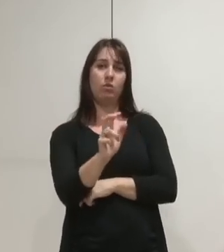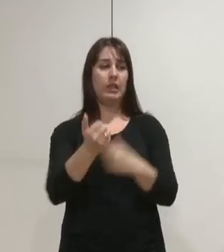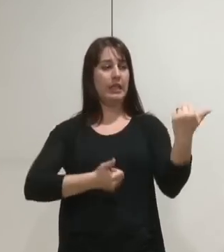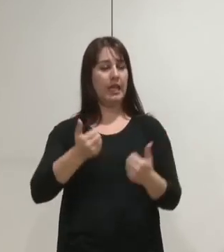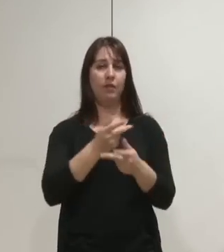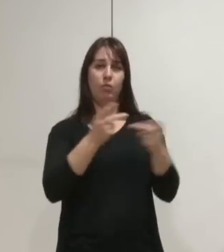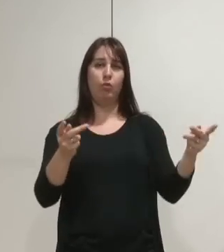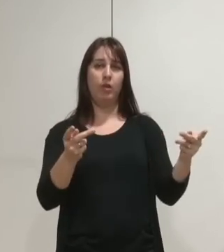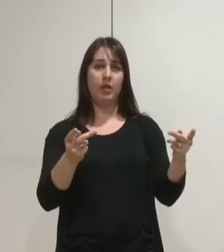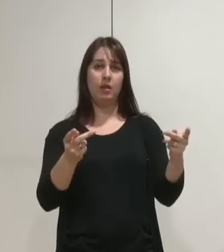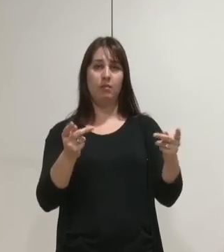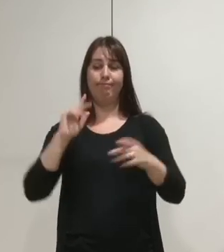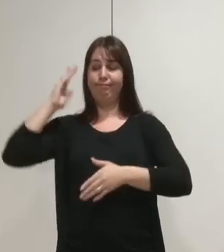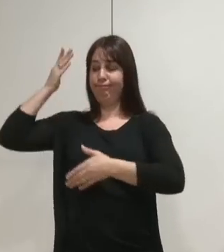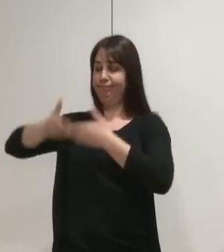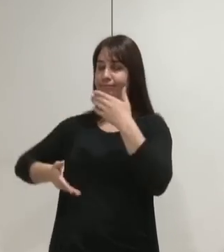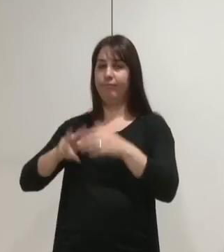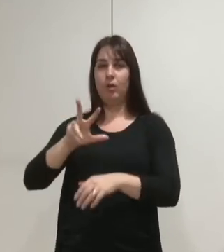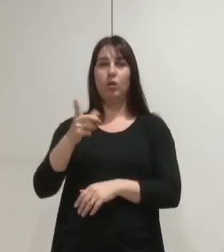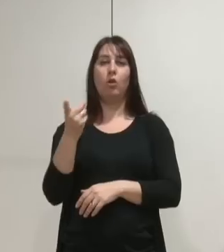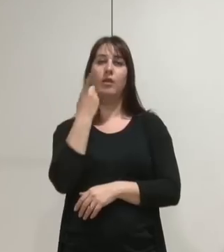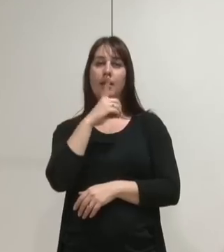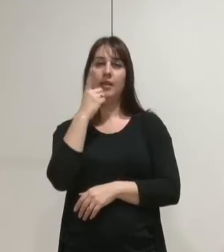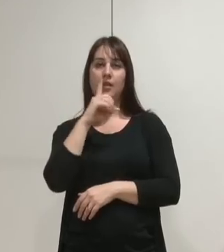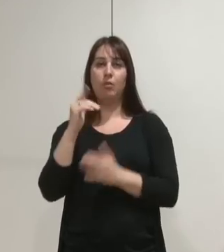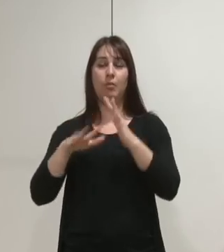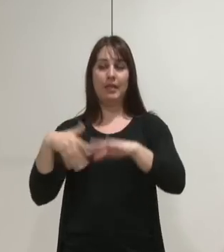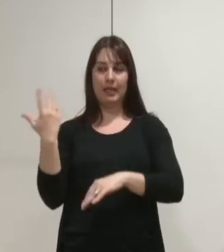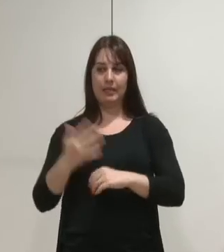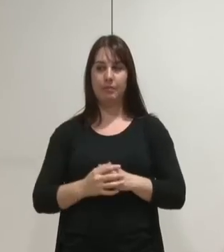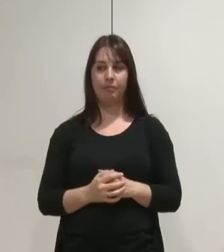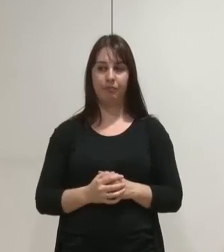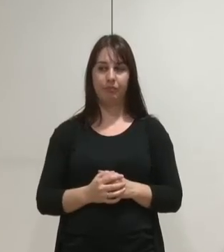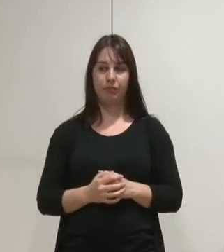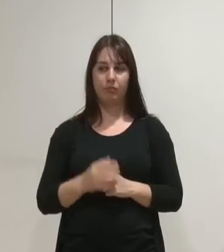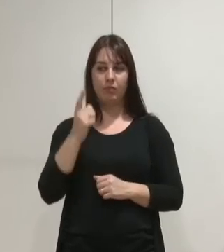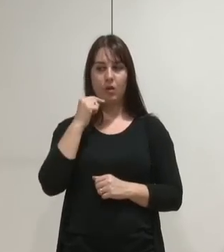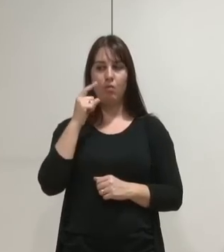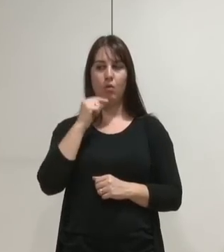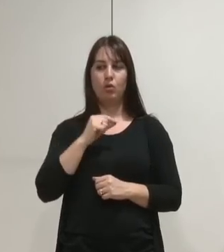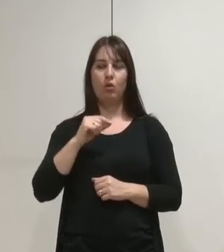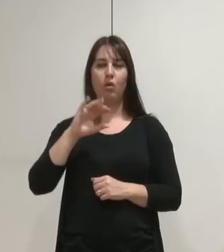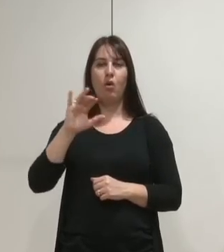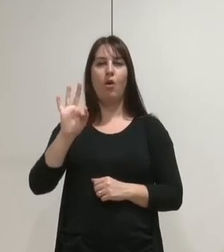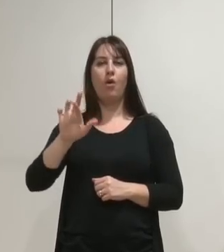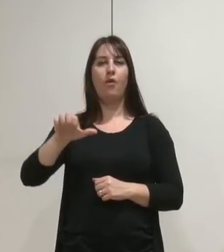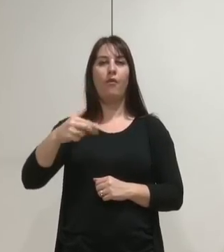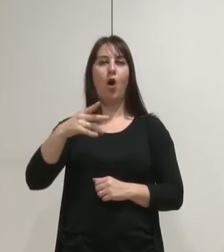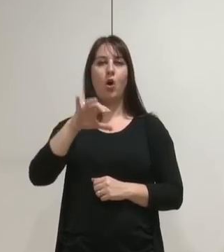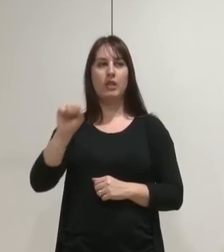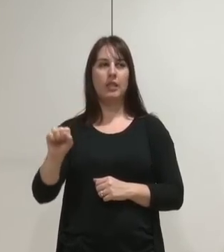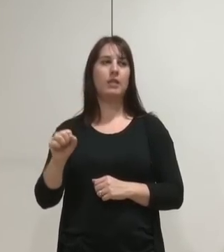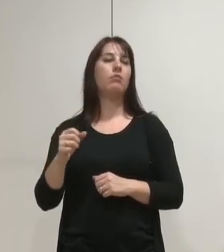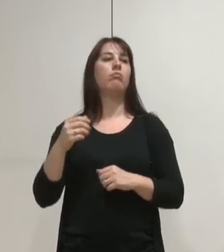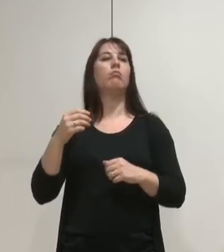au 31 décembre 2015 Fabrice Hugel vice-président de la métropole en charge de l'économie et clusfas